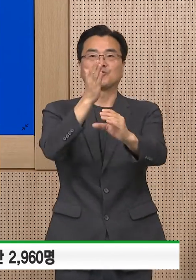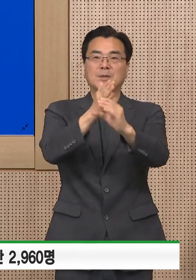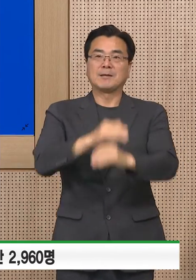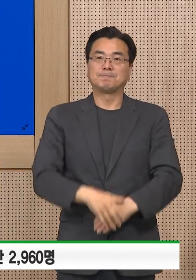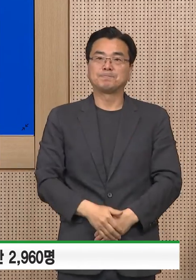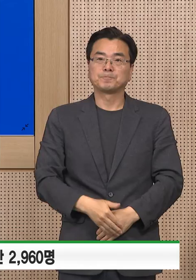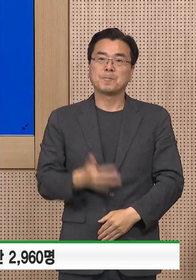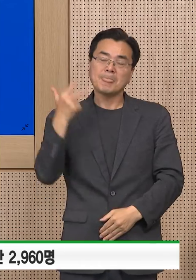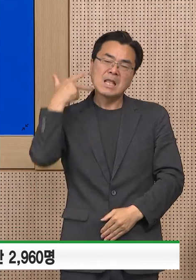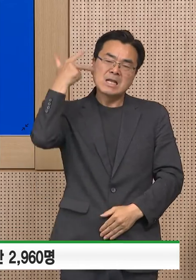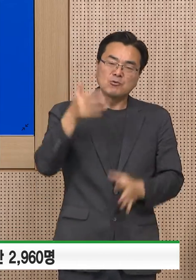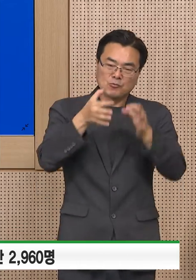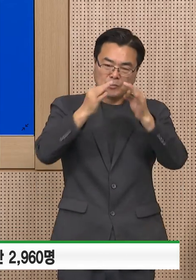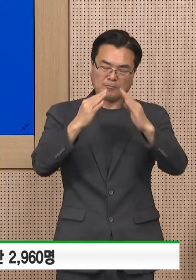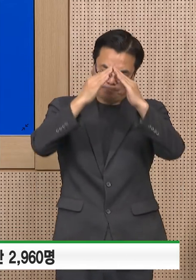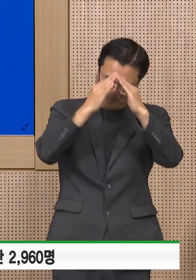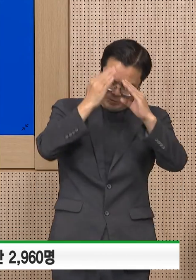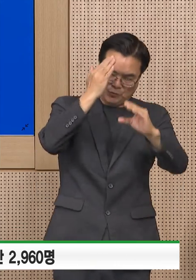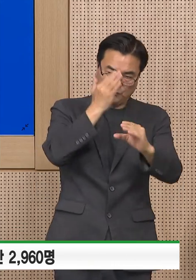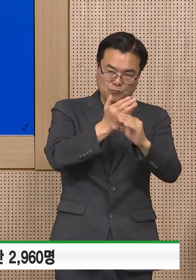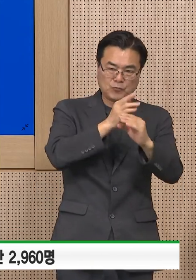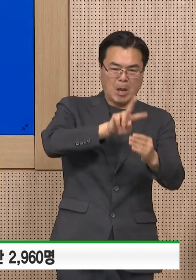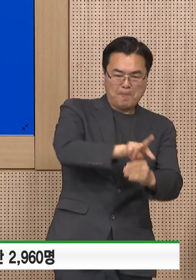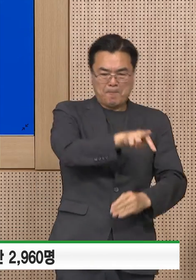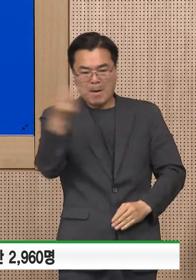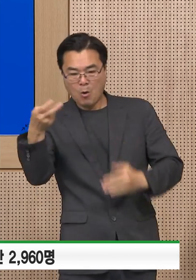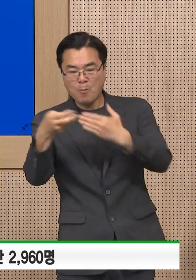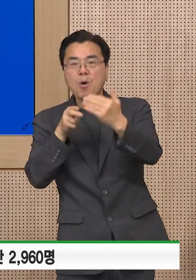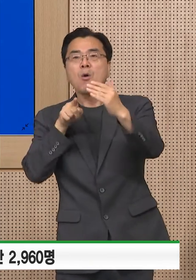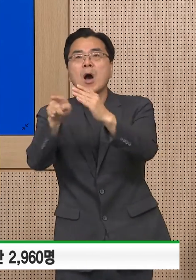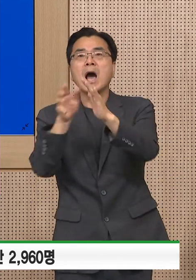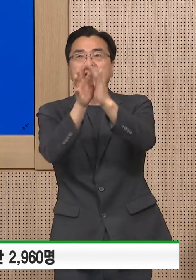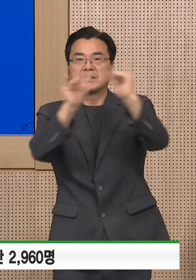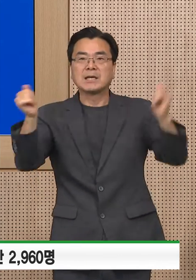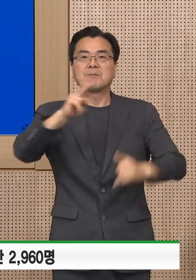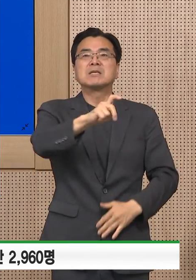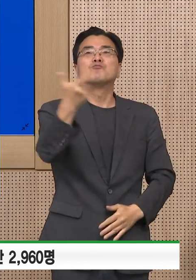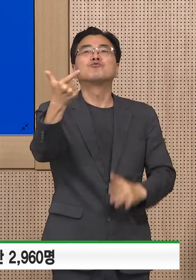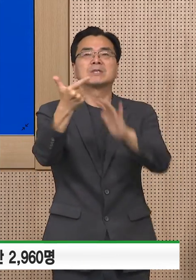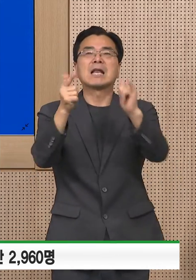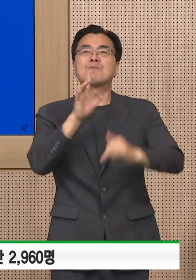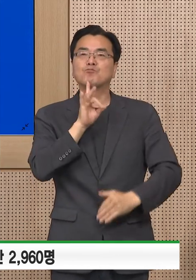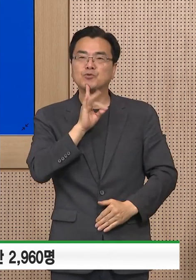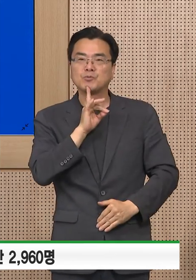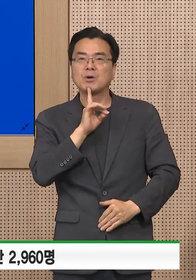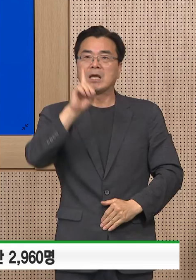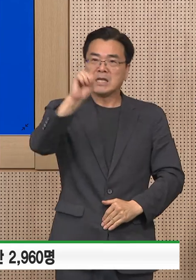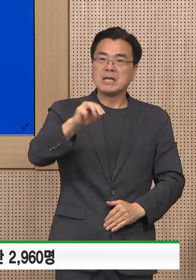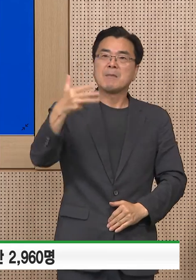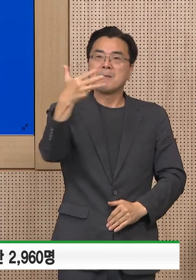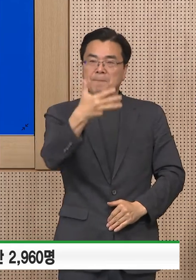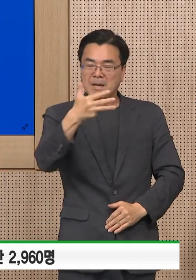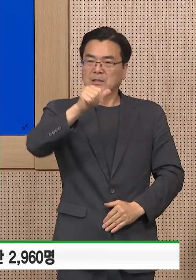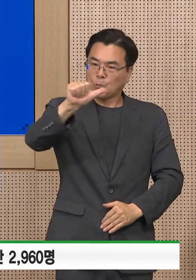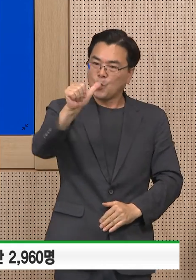중에 병원으로 이송된 인원은 26명이며 1만 8,005명은 격리